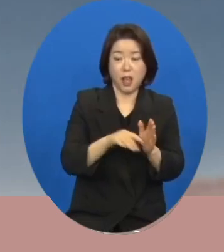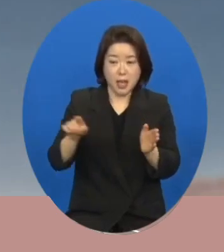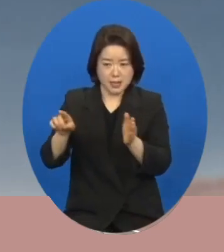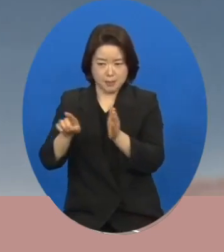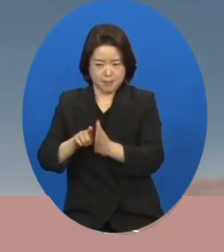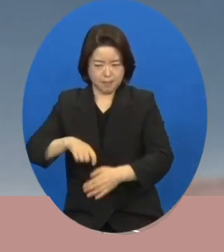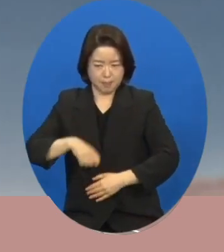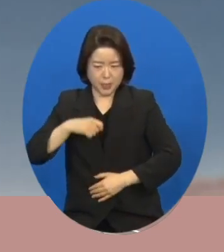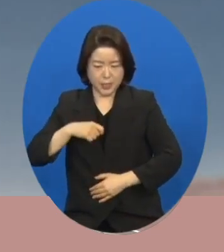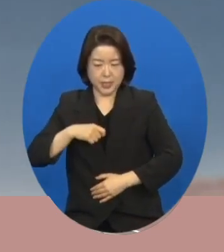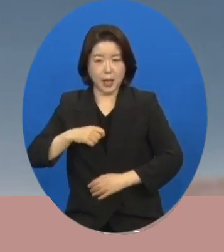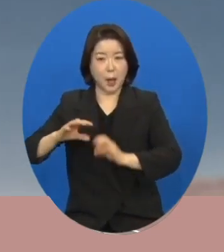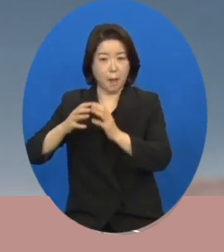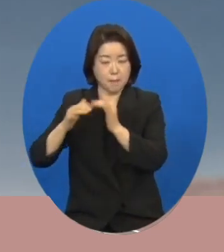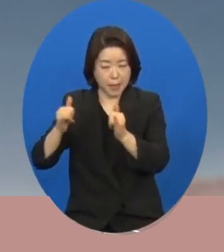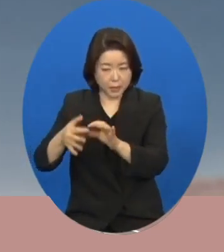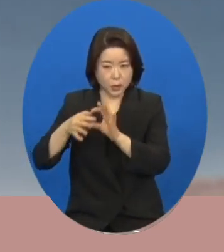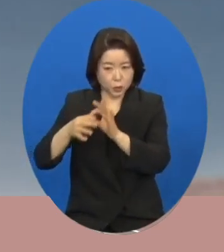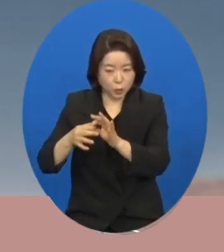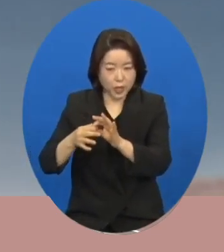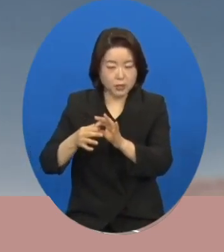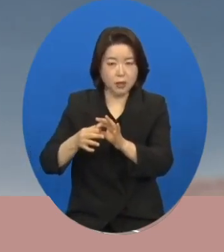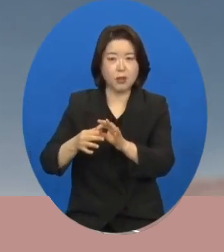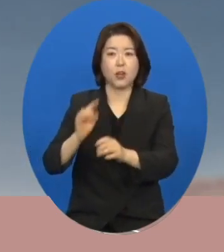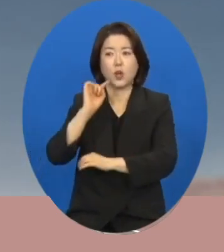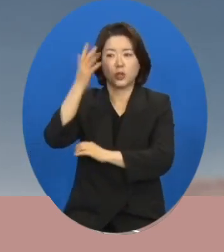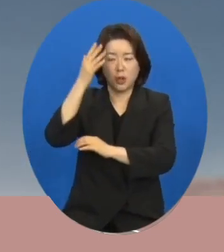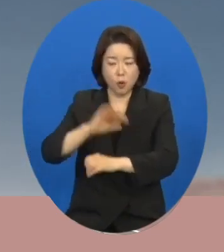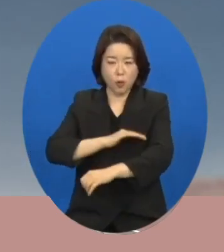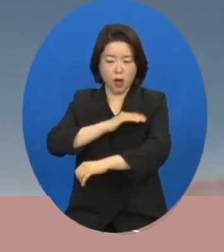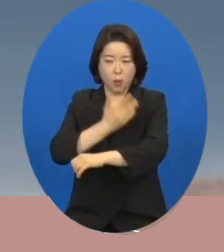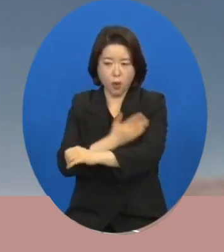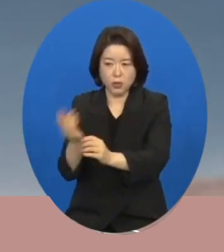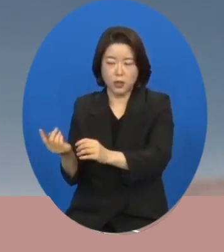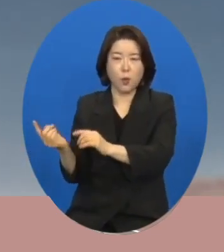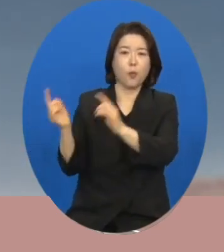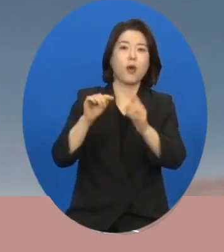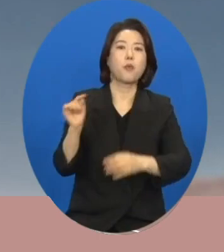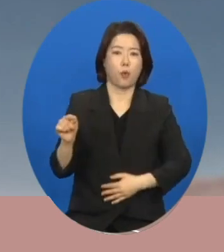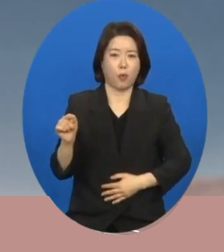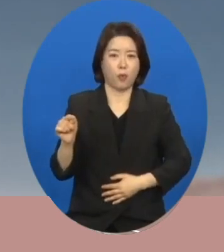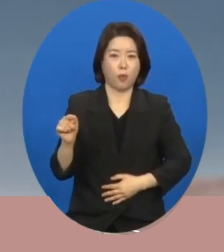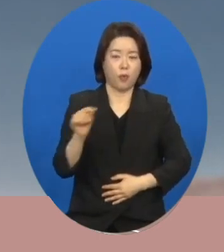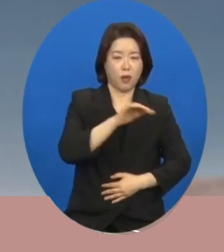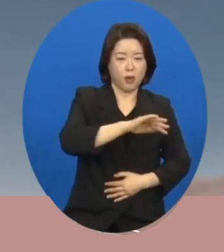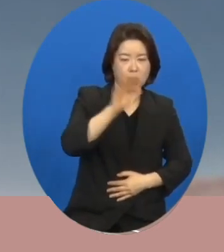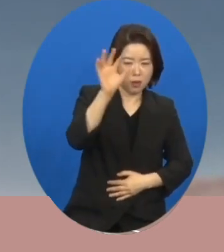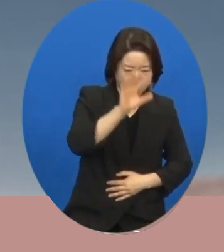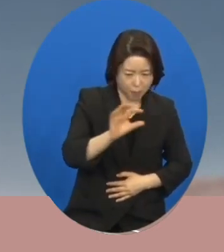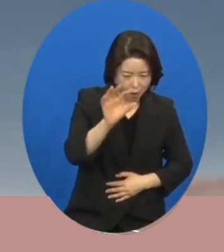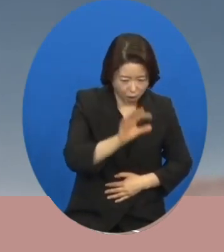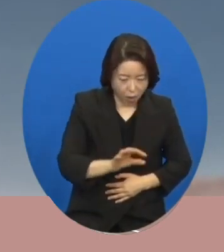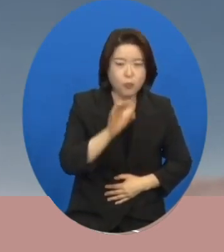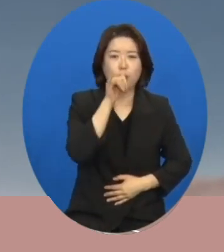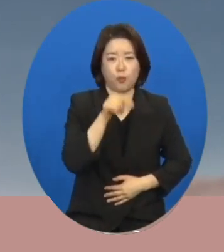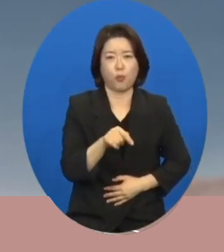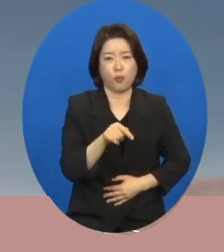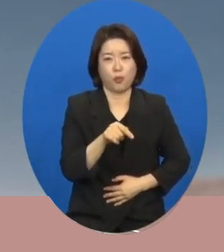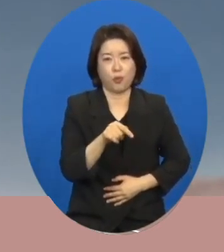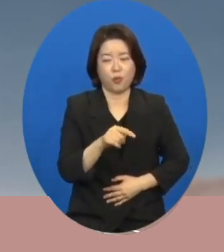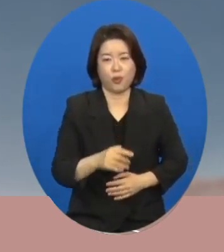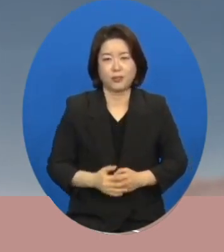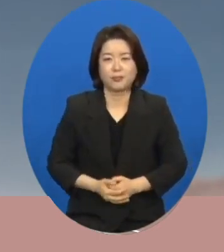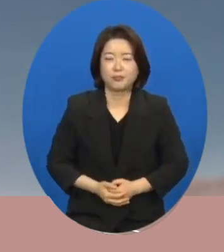이것이 다시 추락이 되고 이것이 반복이에요 코로나를 지나면서 사실 우리 한국교회를 비롯한